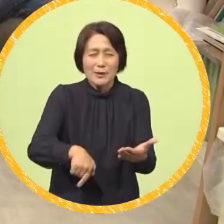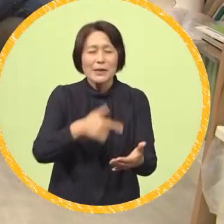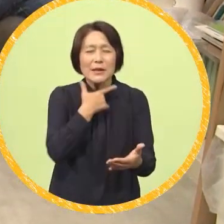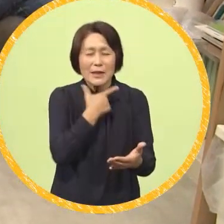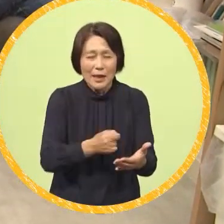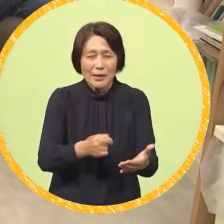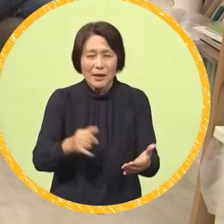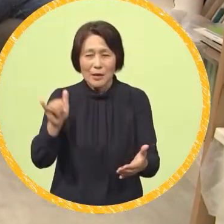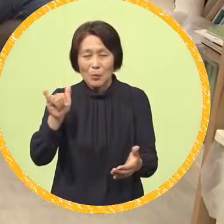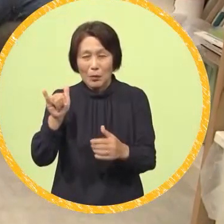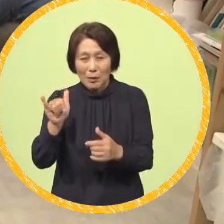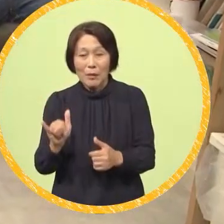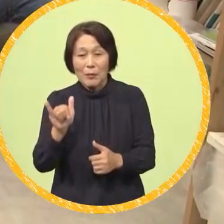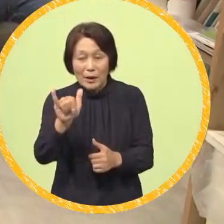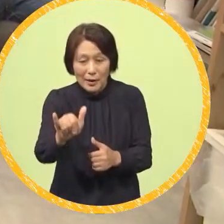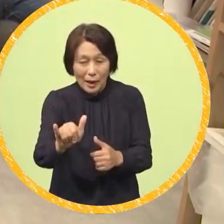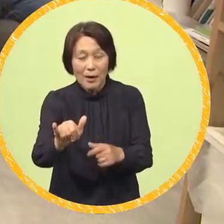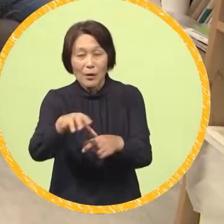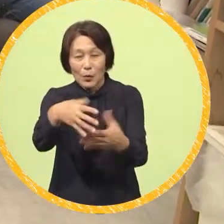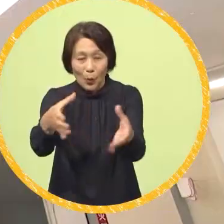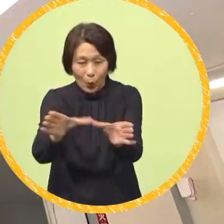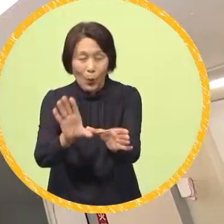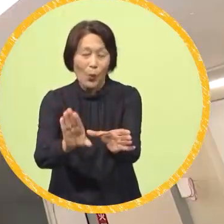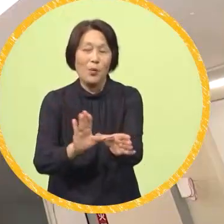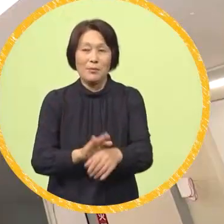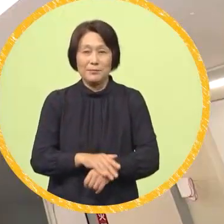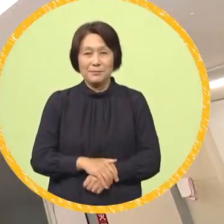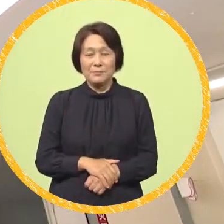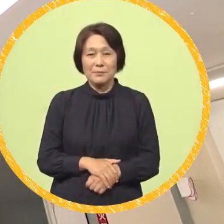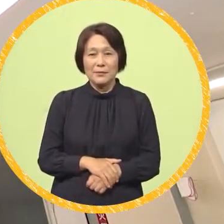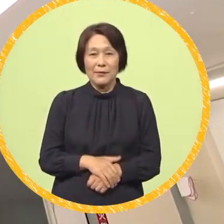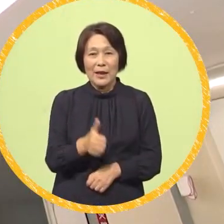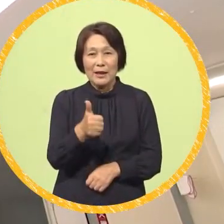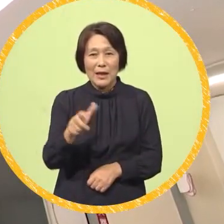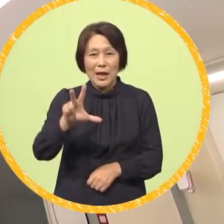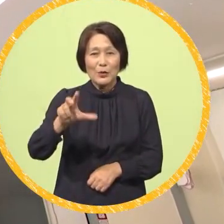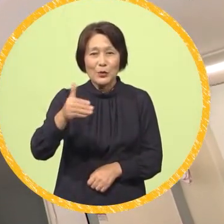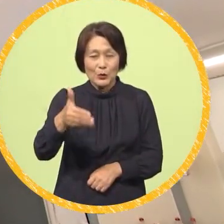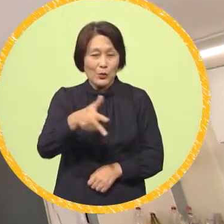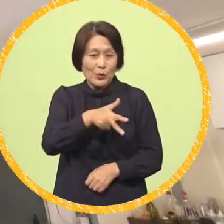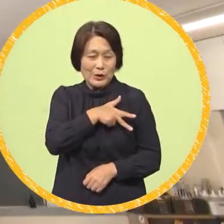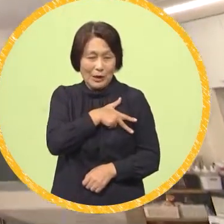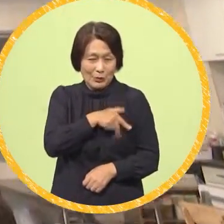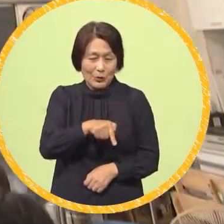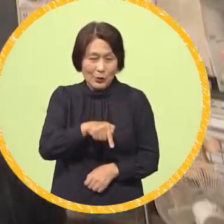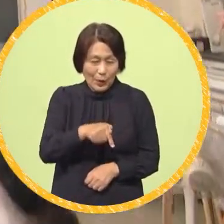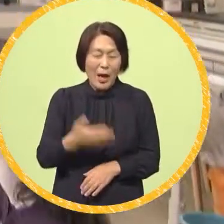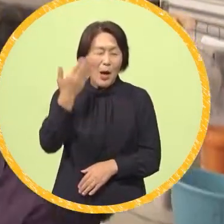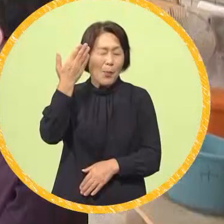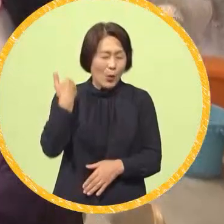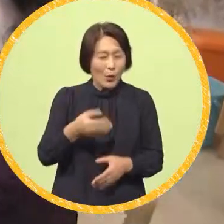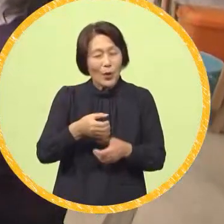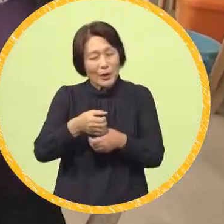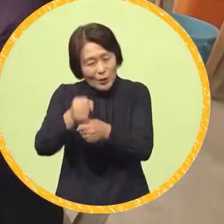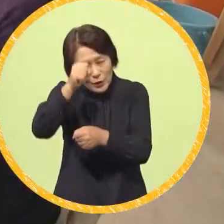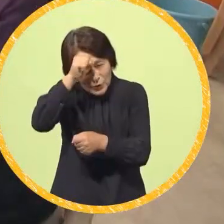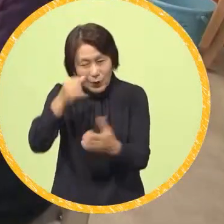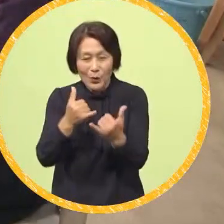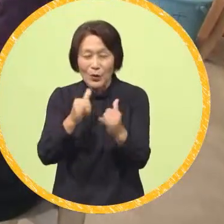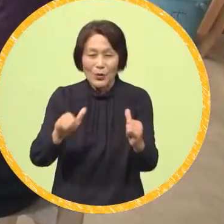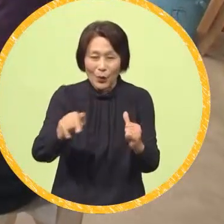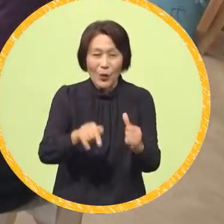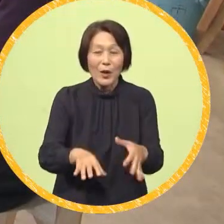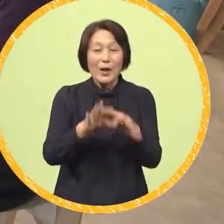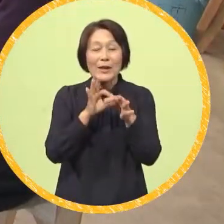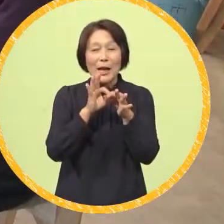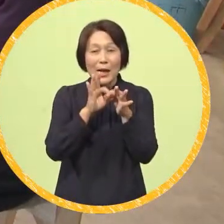のがダルクだったと思うんですけど。 ダルクのスタッフはほとんどが元依存症の方たち、だ